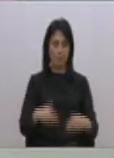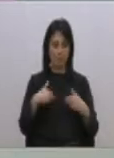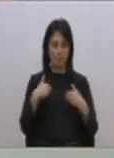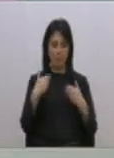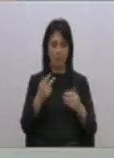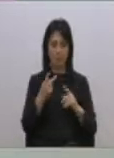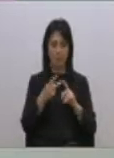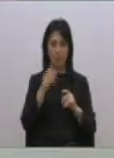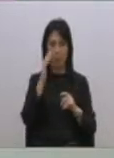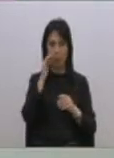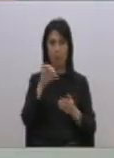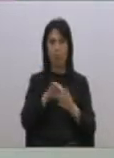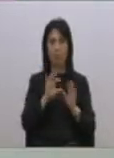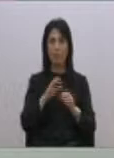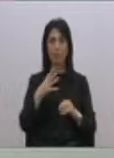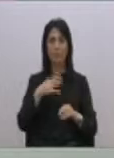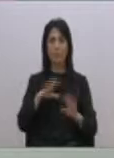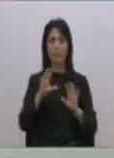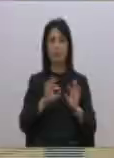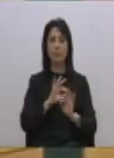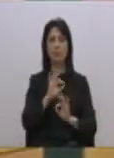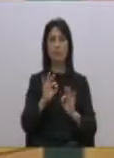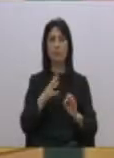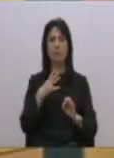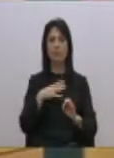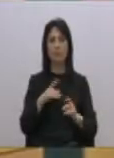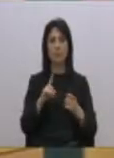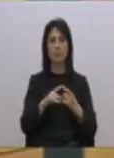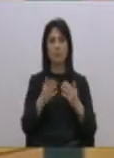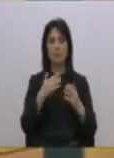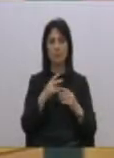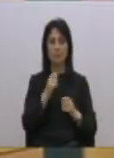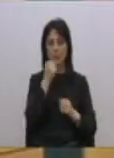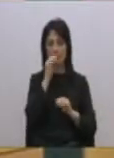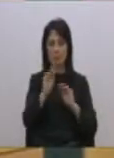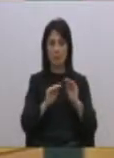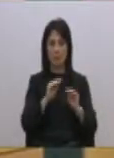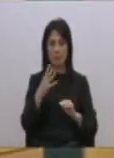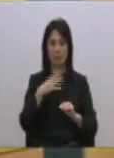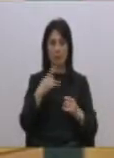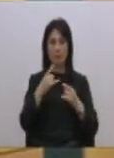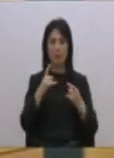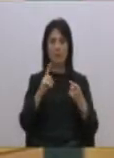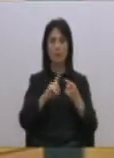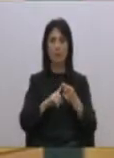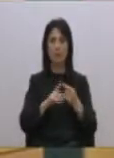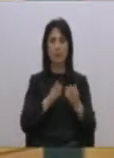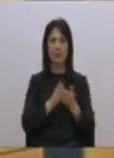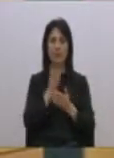მოგესალმებით, მეორე მოსმენით წარმოგიდგენთ საქართველოს კანონის პროექტ სატელეკომუნიკაციო ინფრასტრუქტურისა და სატელეკომუნიკაციო მიზნებისთვის